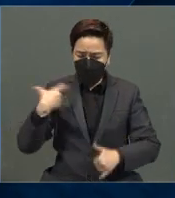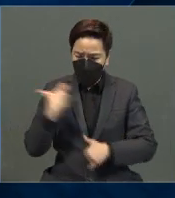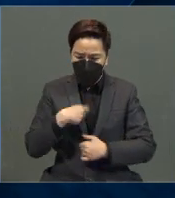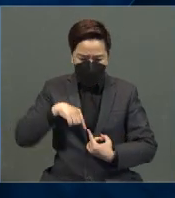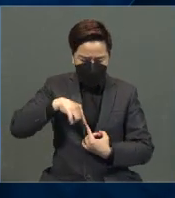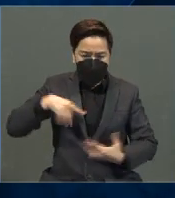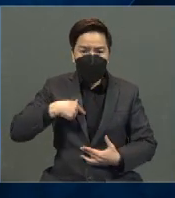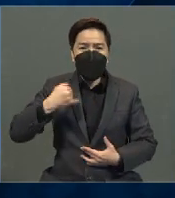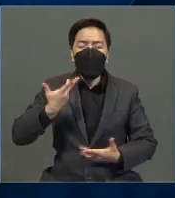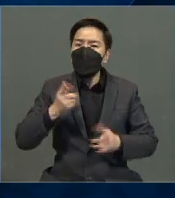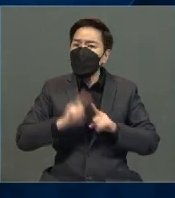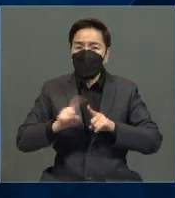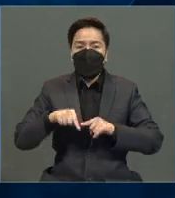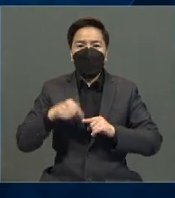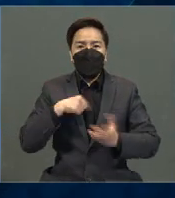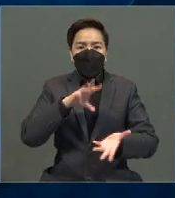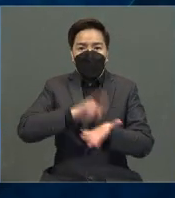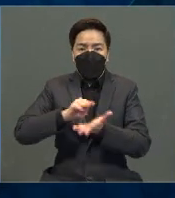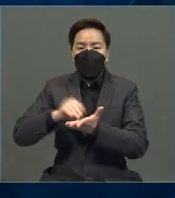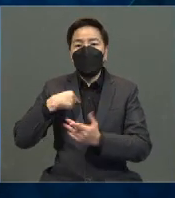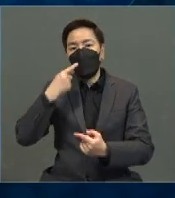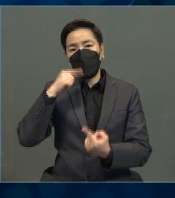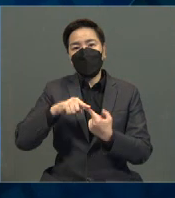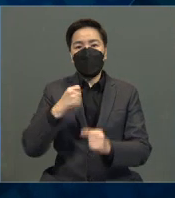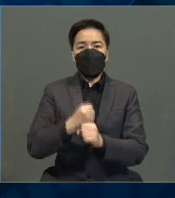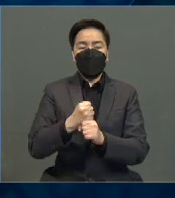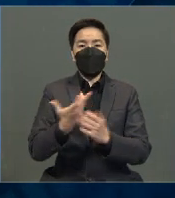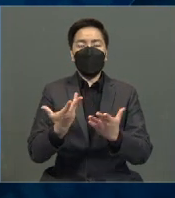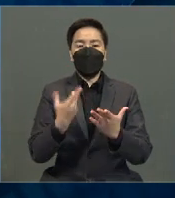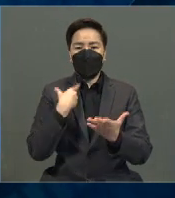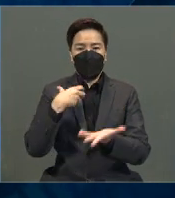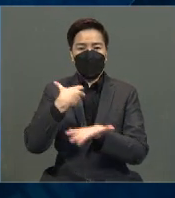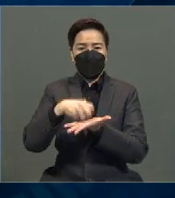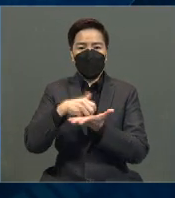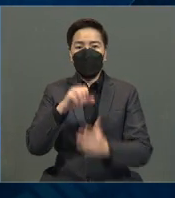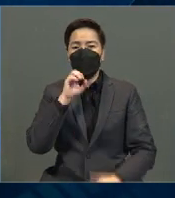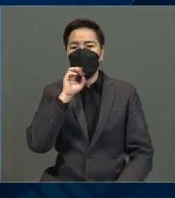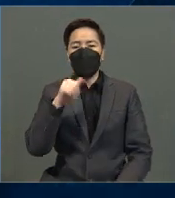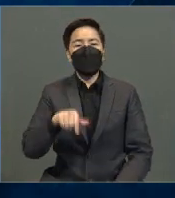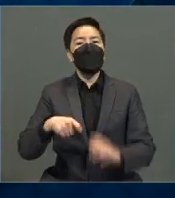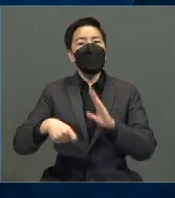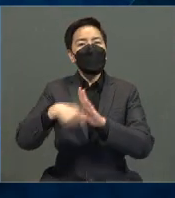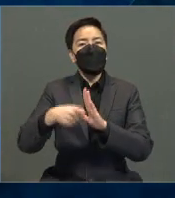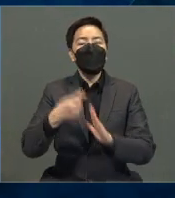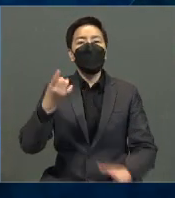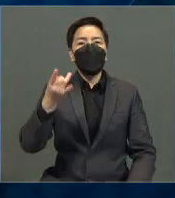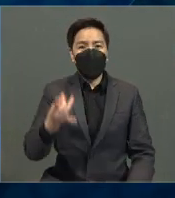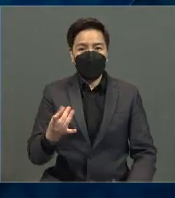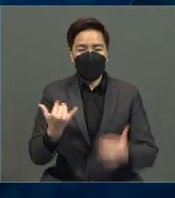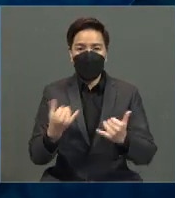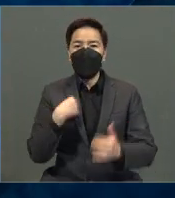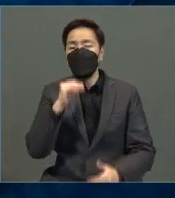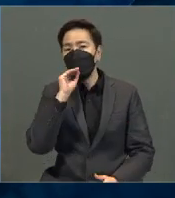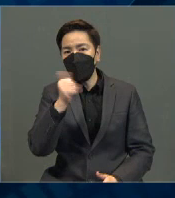ก็จะมีการรวบรวมข้อมูลรายงานนะครับแล้วก็จะรายงานสถานการณ์ว่าเกิดเหตุอะไรบ้างในเบื้องต้น